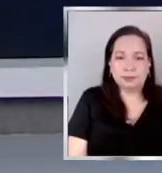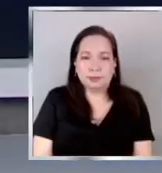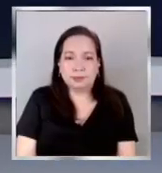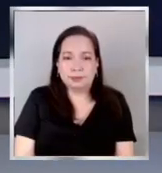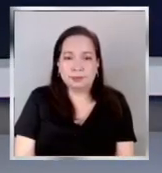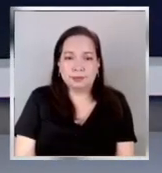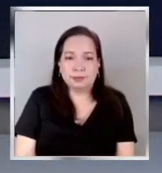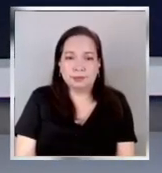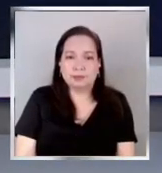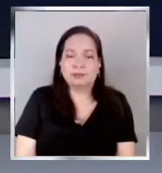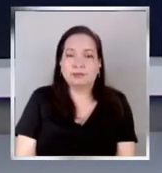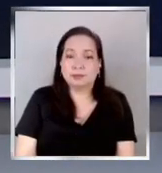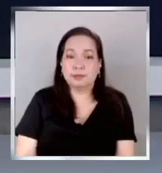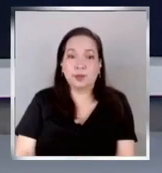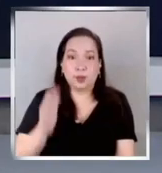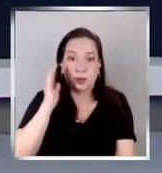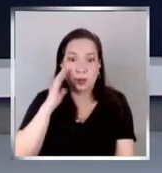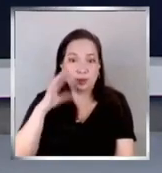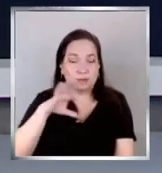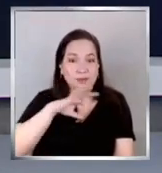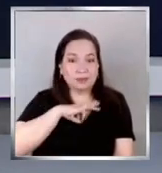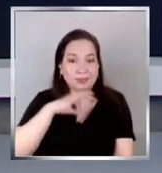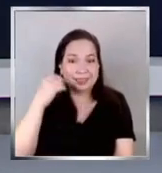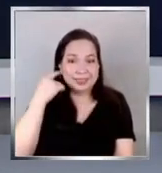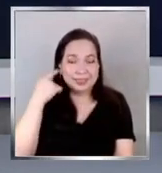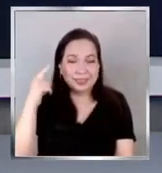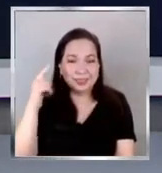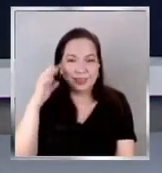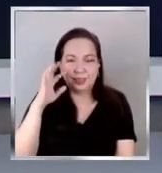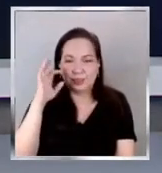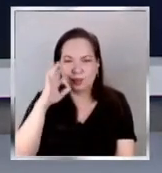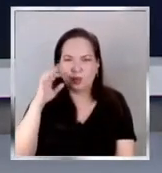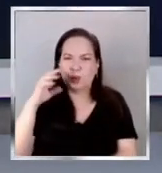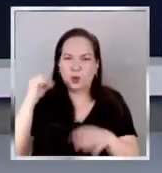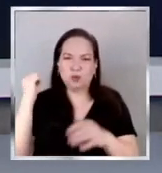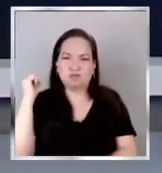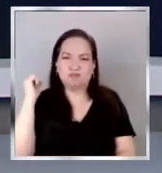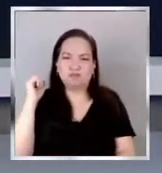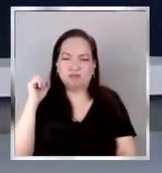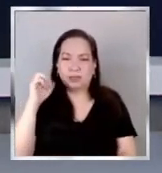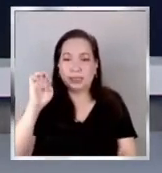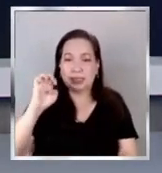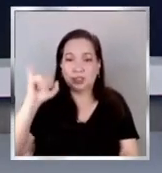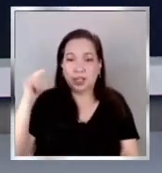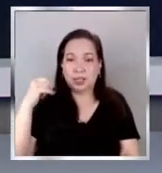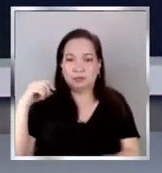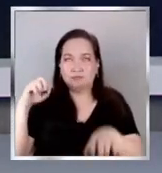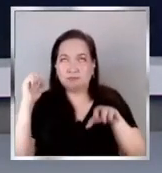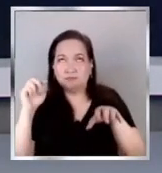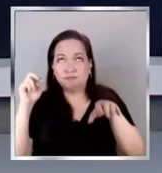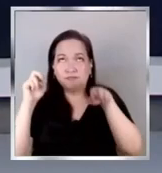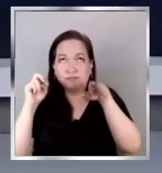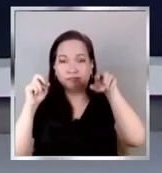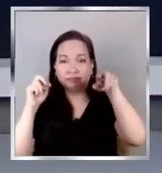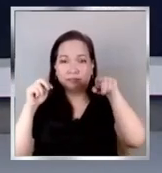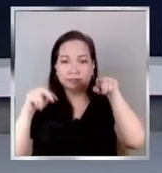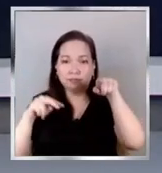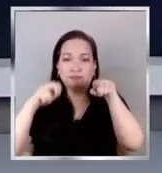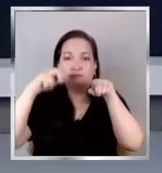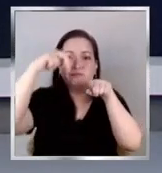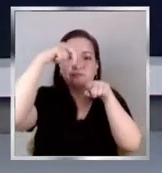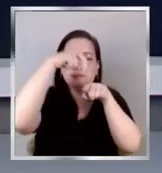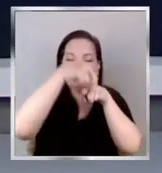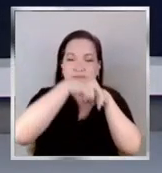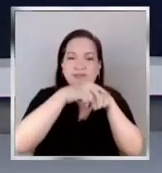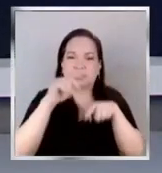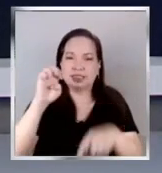May ginto na naman ang Pinoy pole vaulter na si EJ Obiena. Pero umatras na siya sa susunod na laban